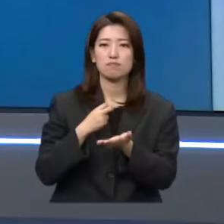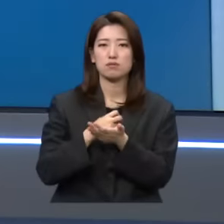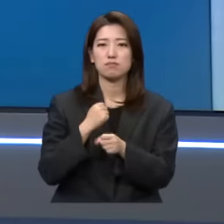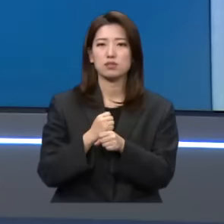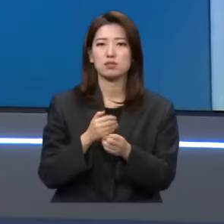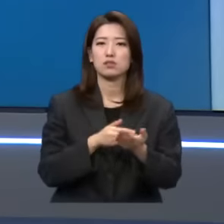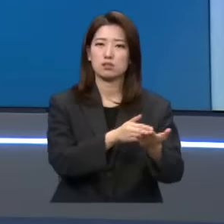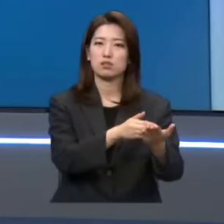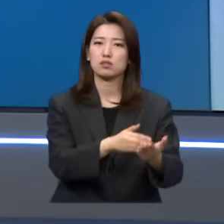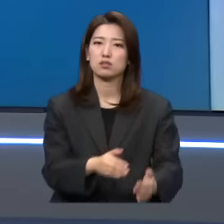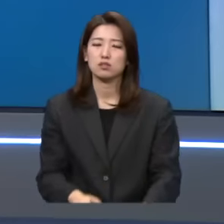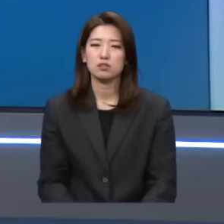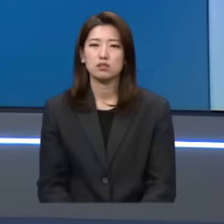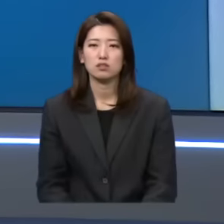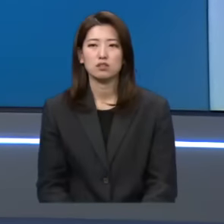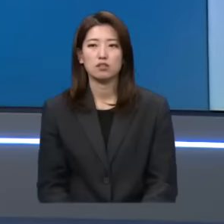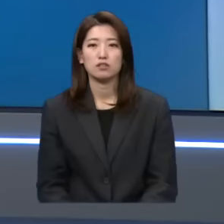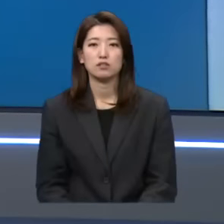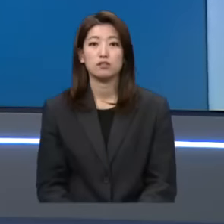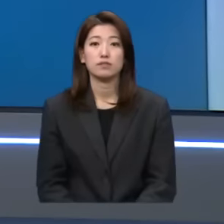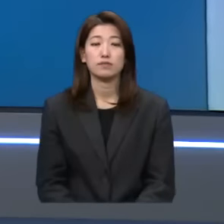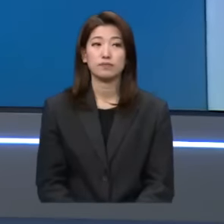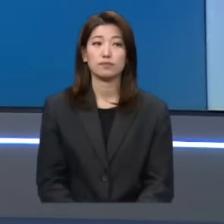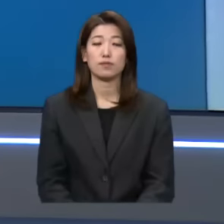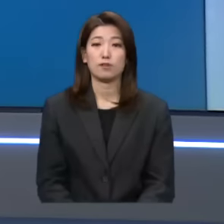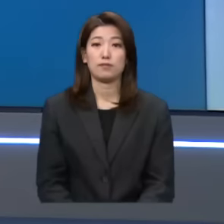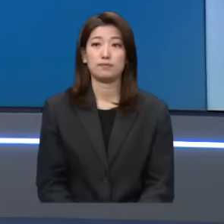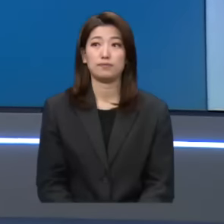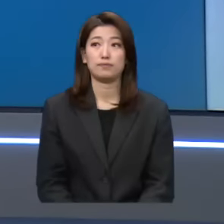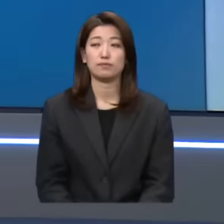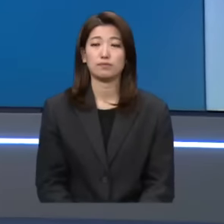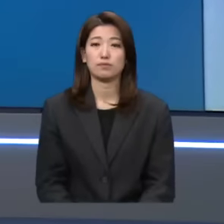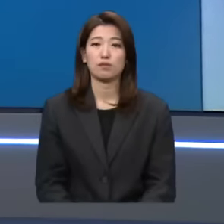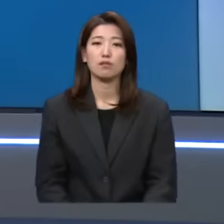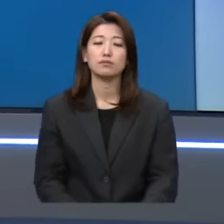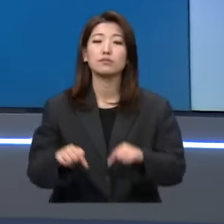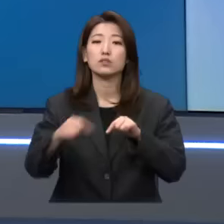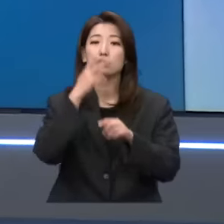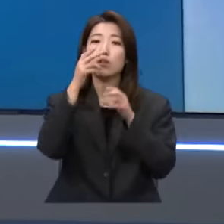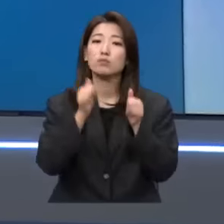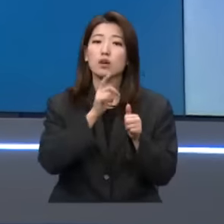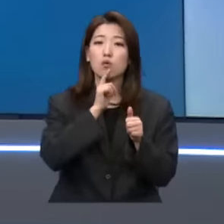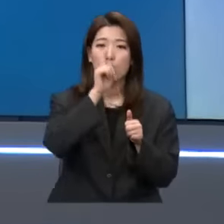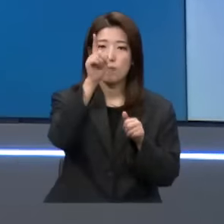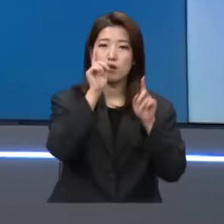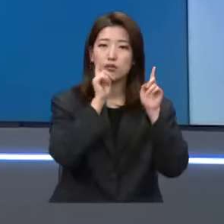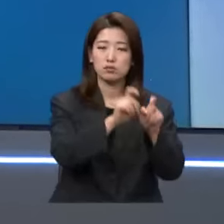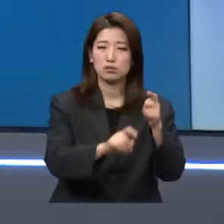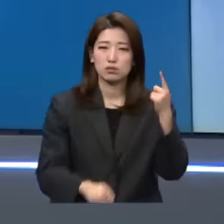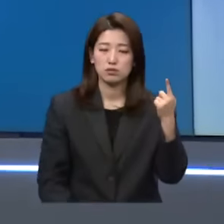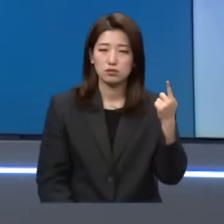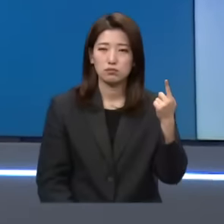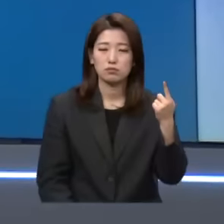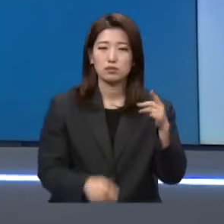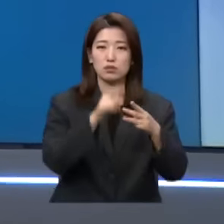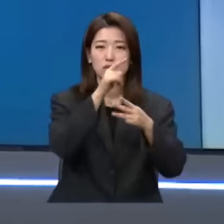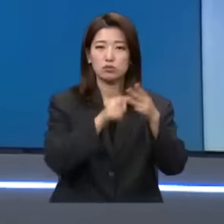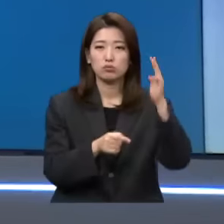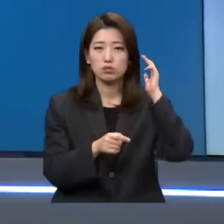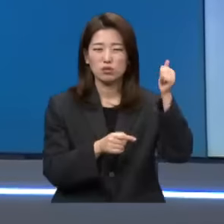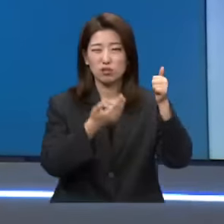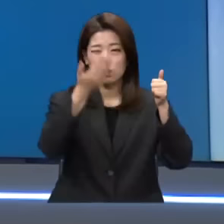행동입니다네 조국 대표 이렇게 얘기했습니다 정치 검찰 고발사주 의호 윤성열 검찰총장 지인계 관련